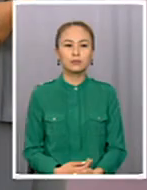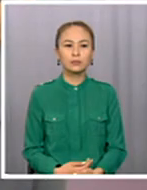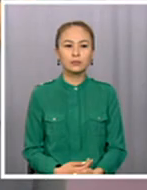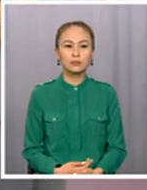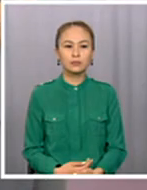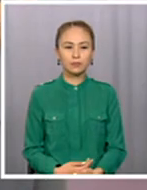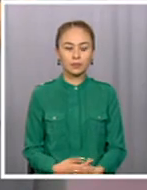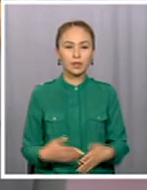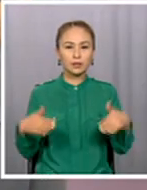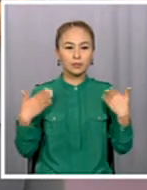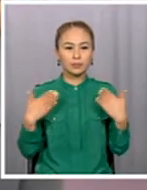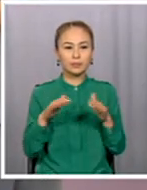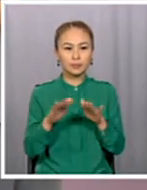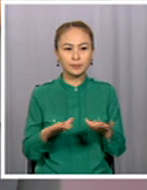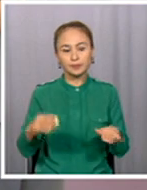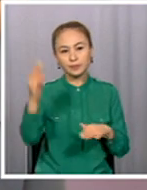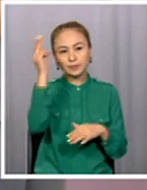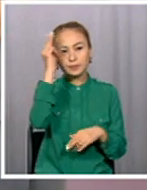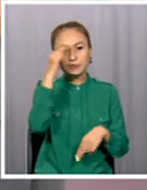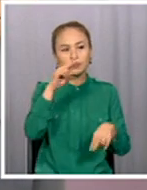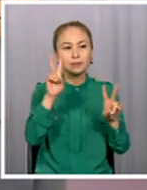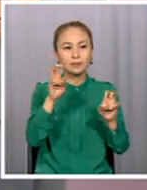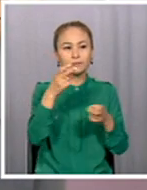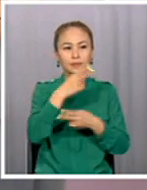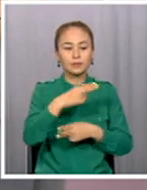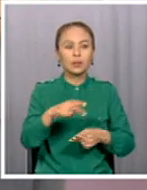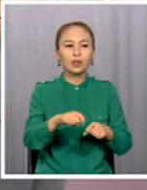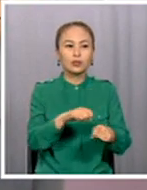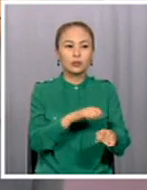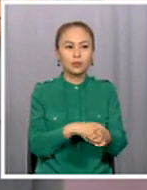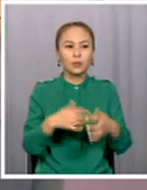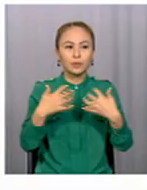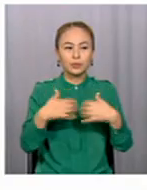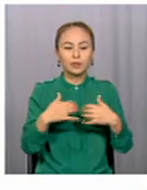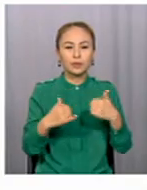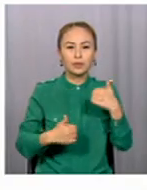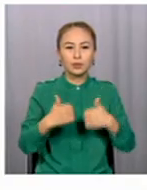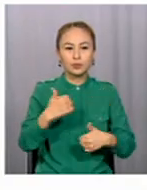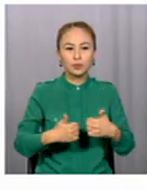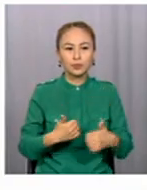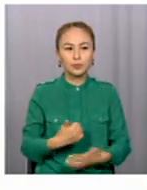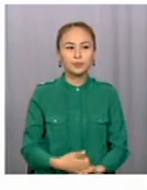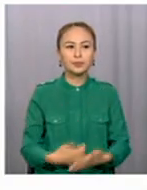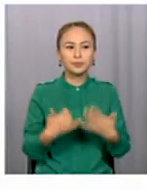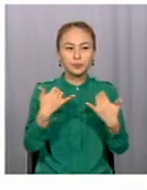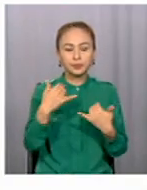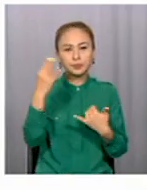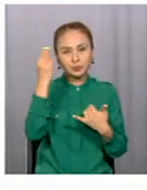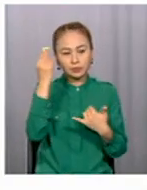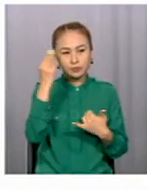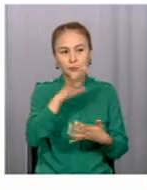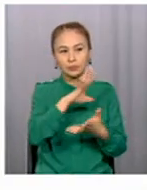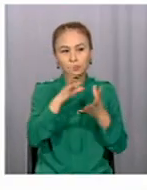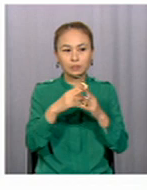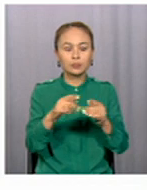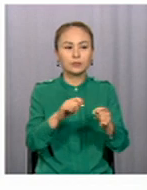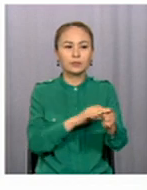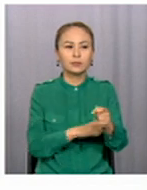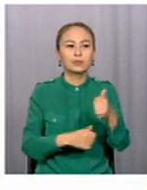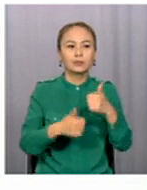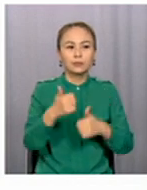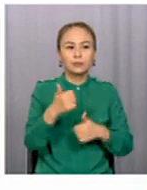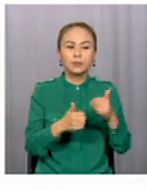Сәлеметсіңдер ме, балалар? Сабақтың тақырыбы – ұзындық, өлшеу және салыстыру. Бүгінгі сабақта заттардың ұзындығын